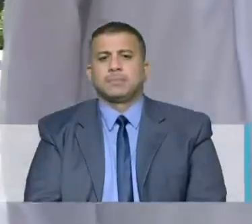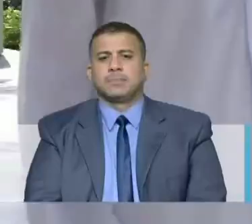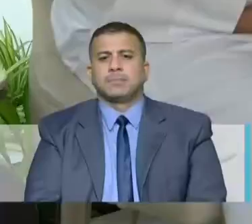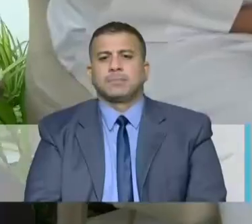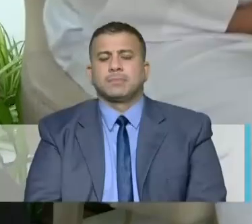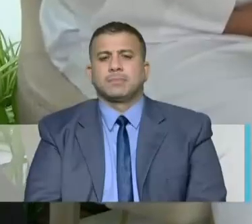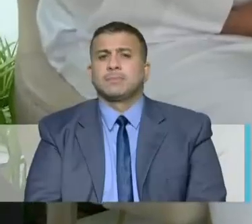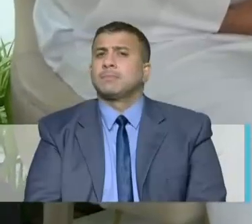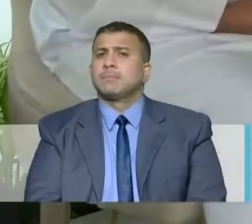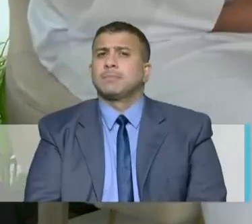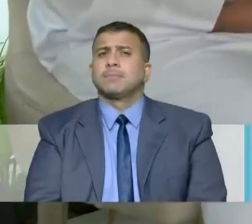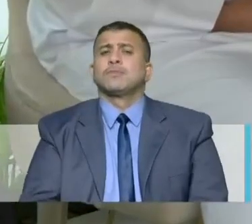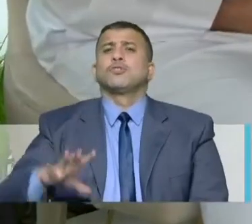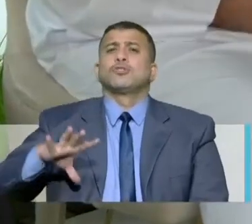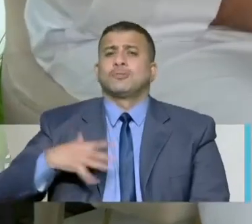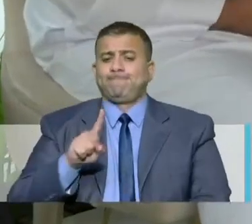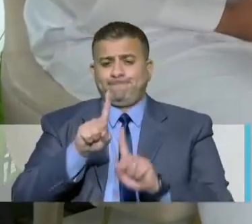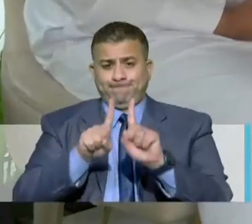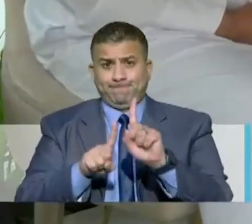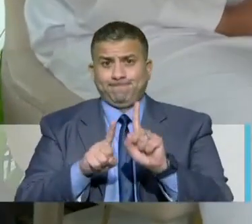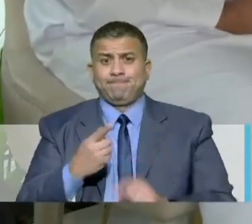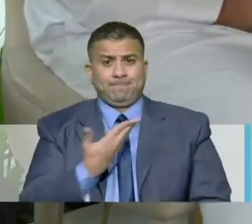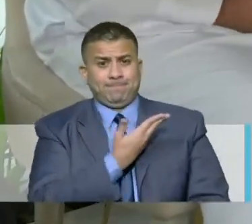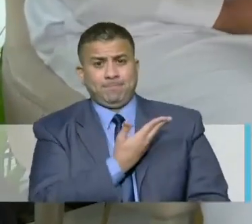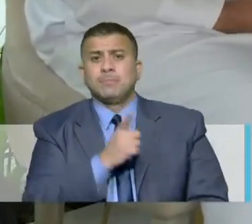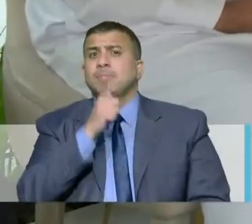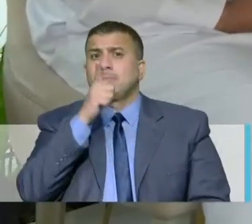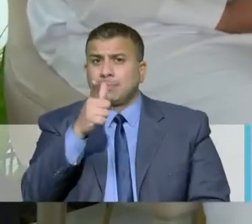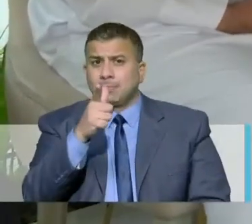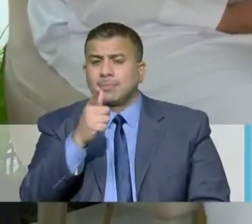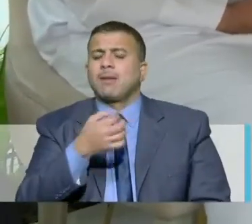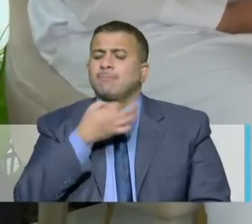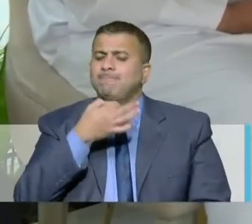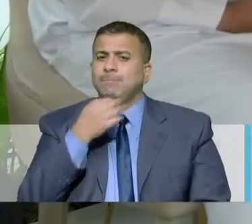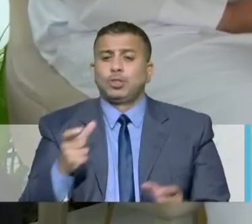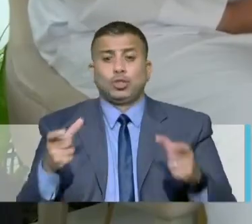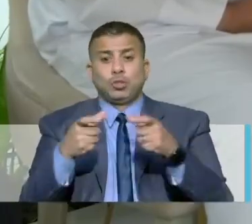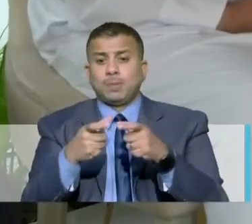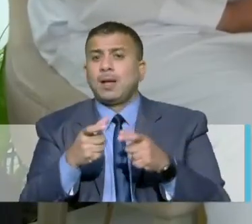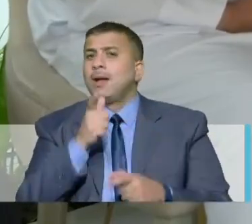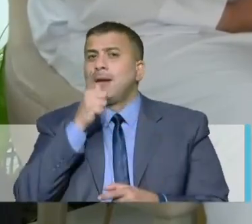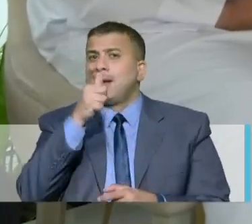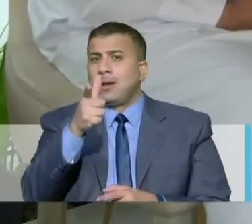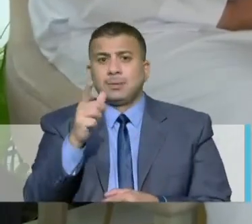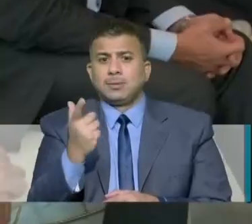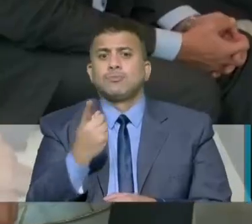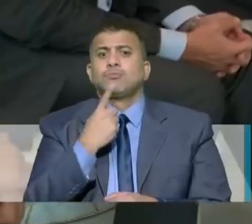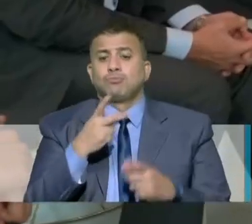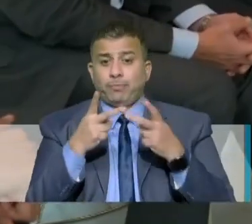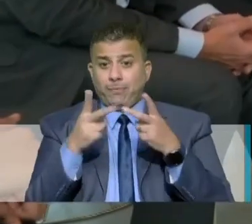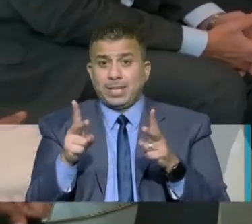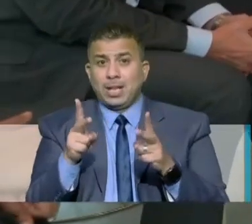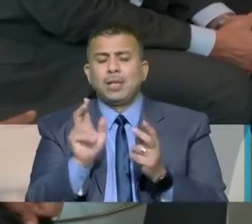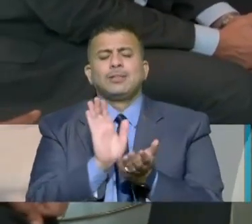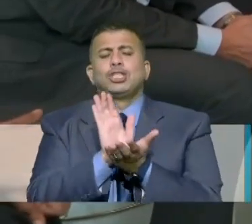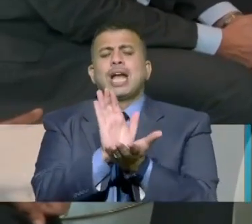بالشارقه وكان سمو نائب حاكم الشارقه قد القى كلمه خلال الاجتماع اعلن من خلالها عن اطلاق جائزه